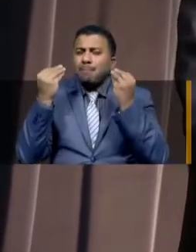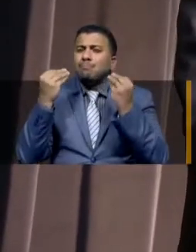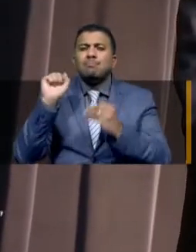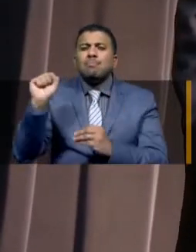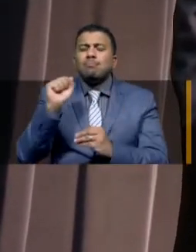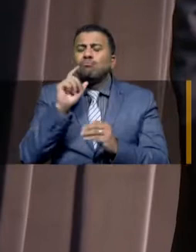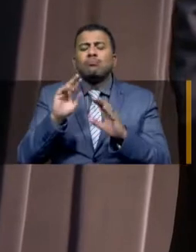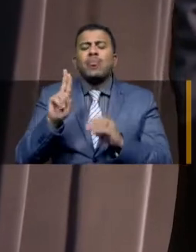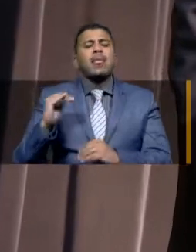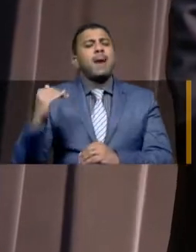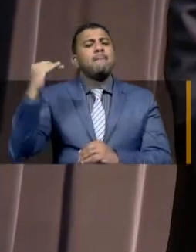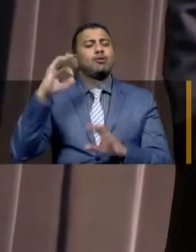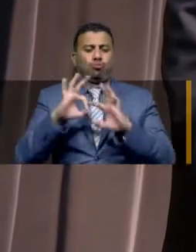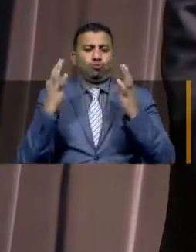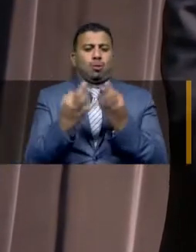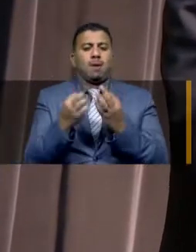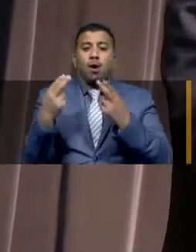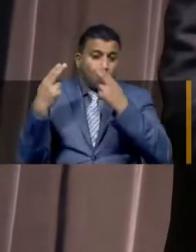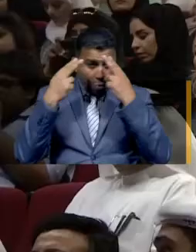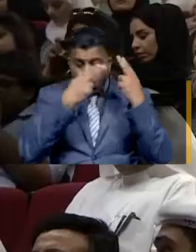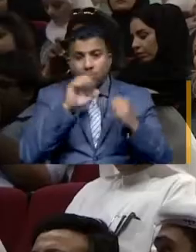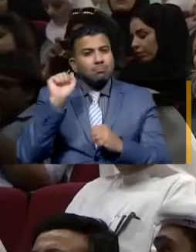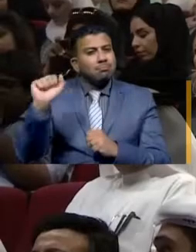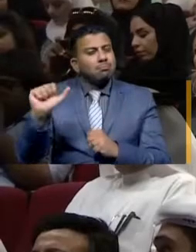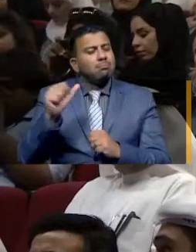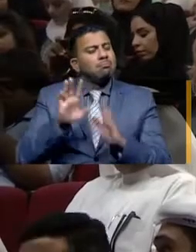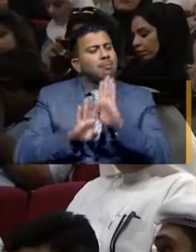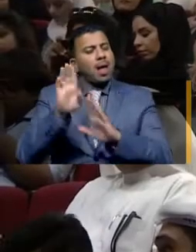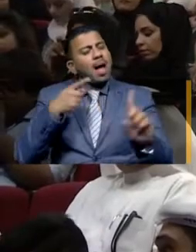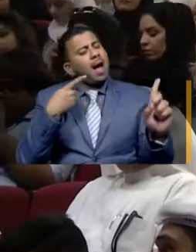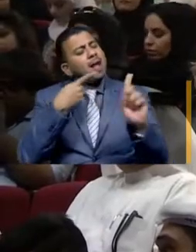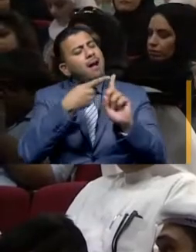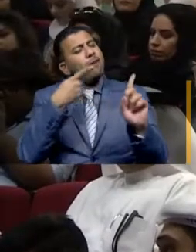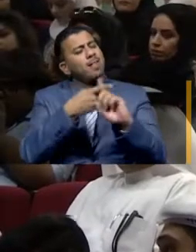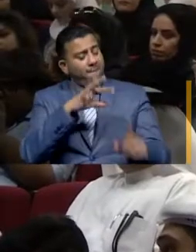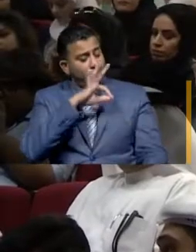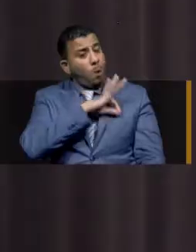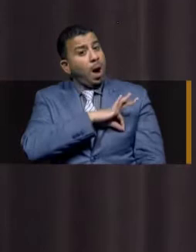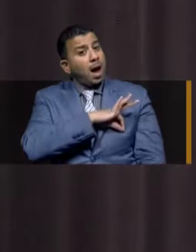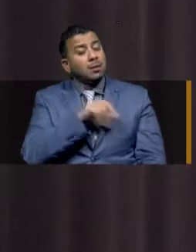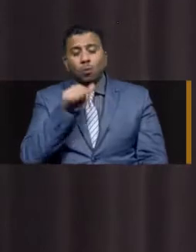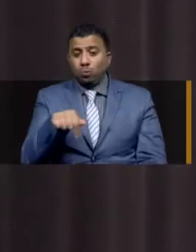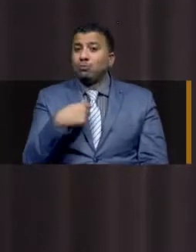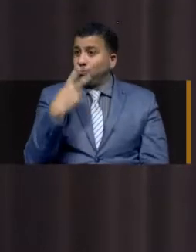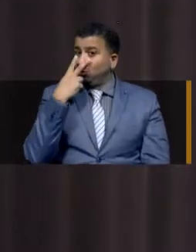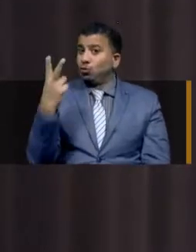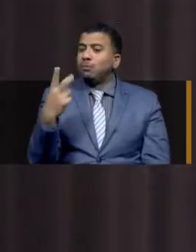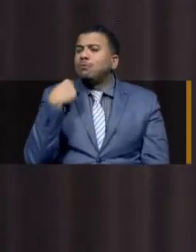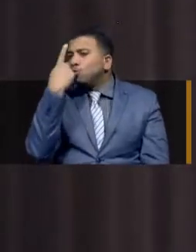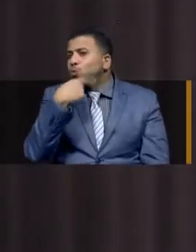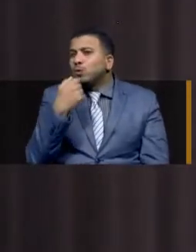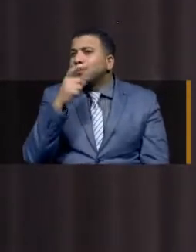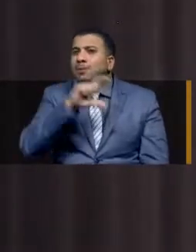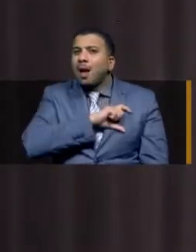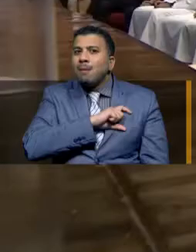لتنمية المجتمع، وهي الرؤية التي ساهمت في تحقيق العديد من الأهداف والفوائد، وهو ما نراه اليوم في وجوه الطلبة